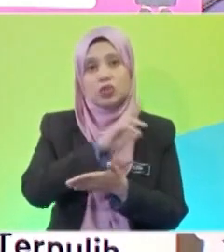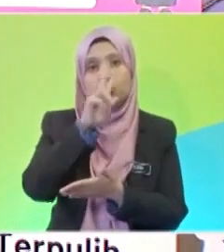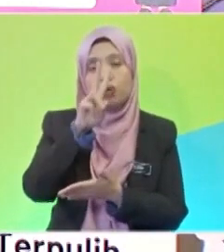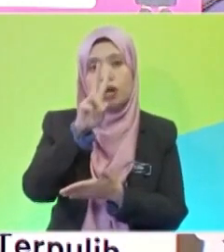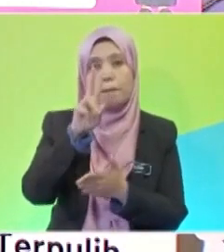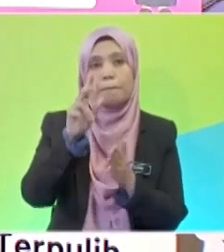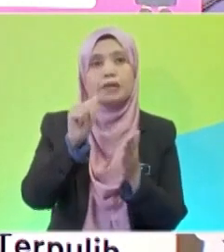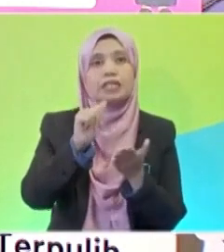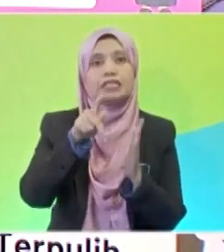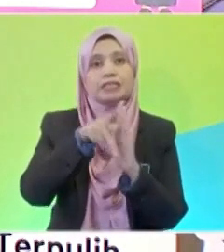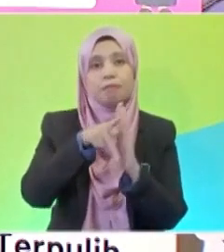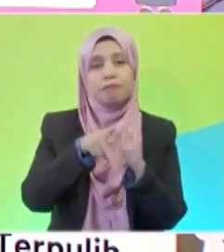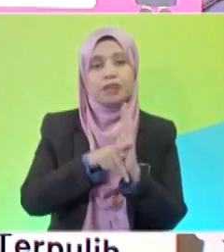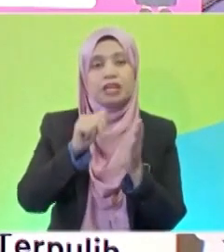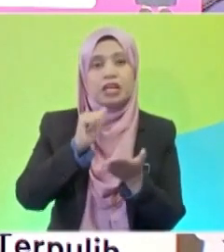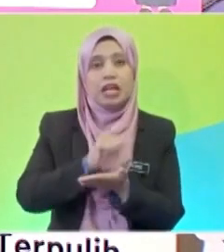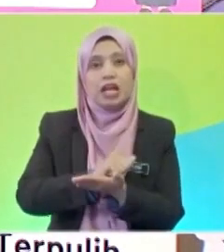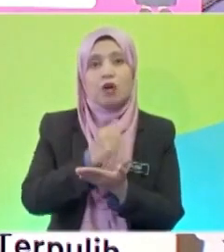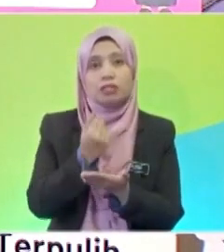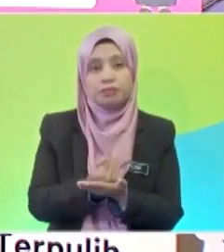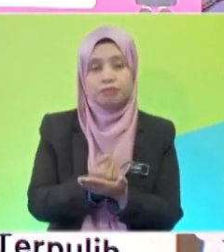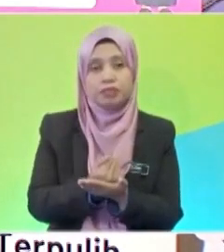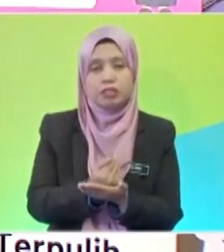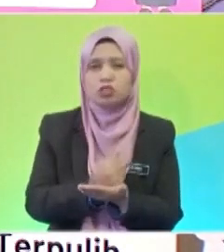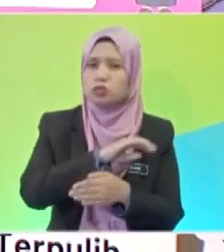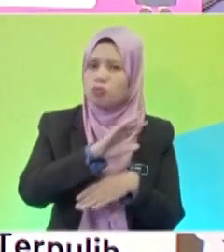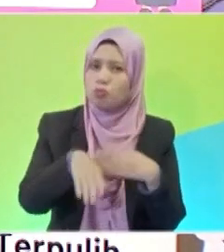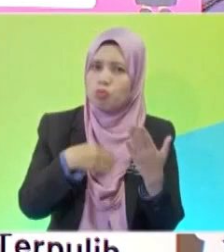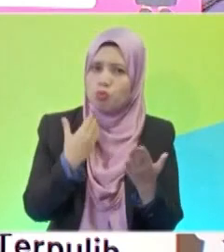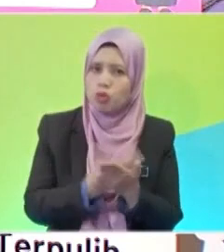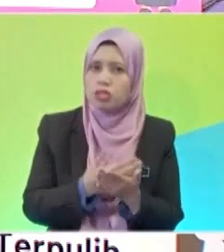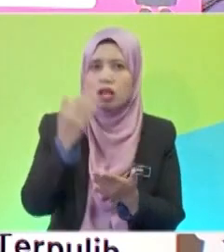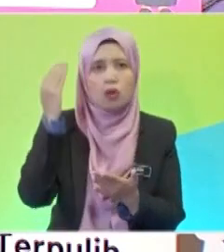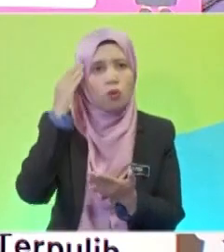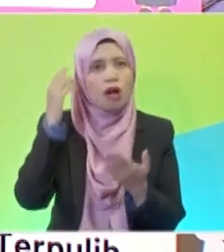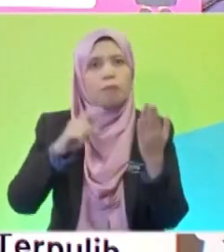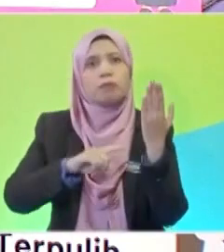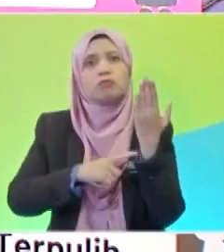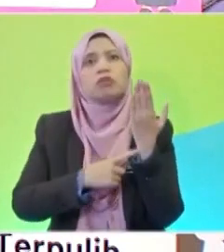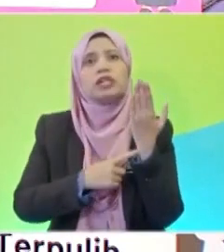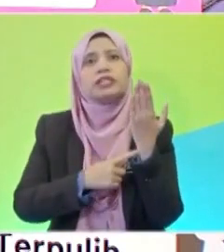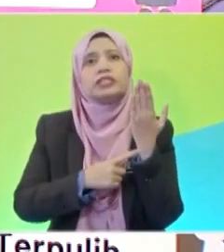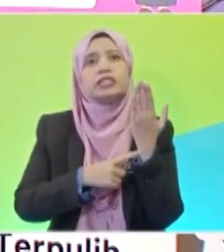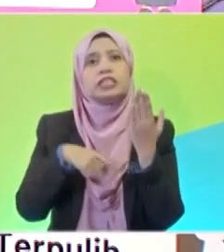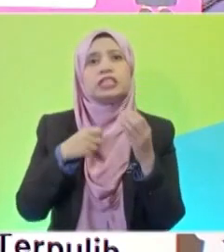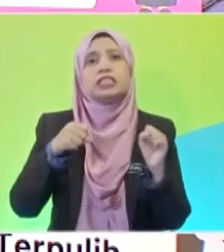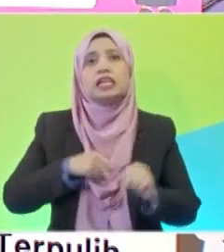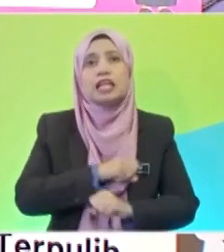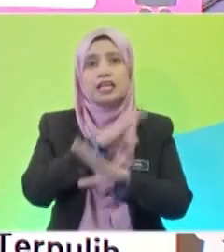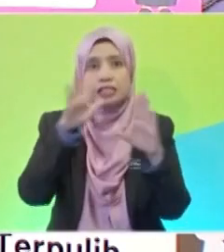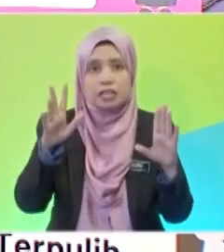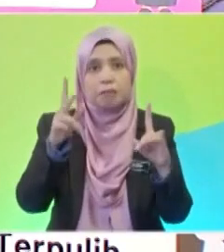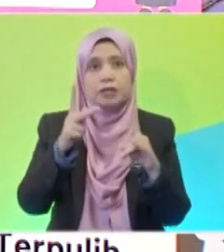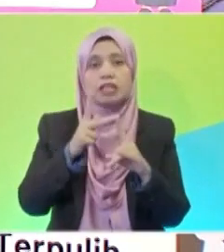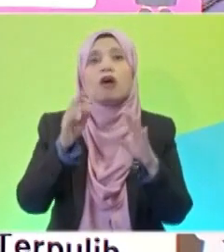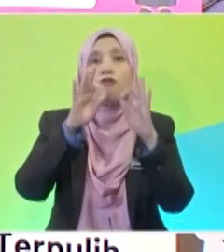perakaunan. Okey, seperti yang awak sedia maklum, okey, pada permulaannya Nisa, kita jelaskan berkaitan dengan